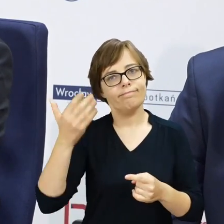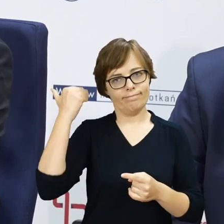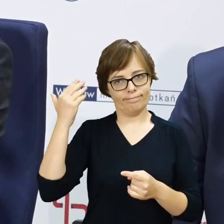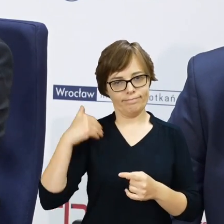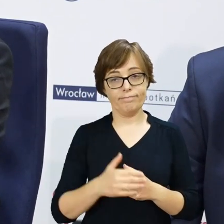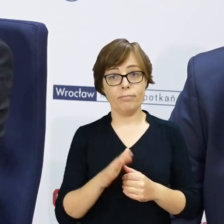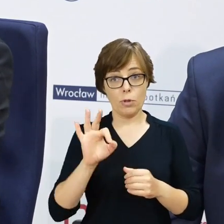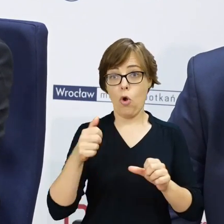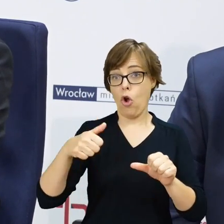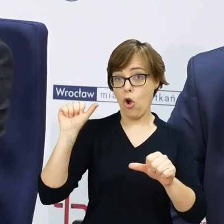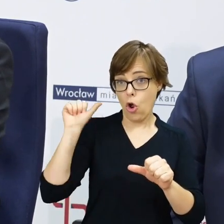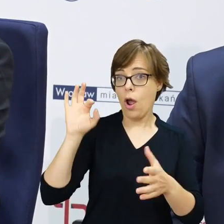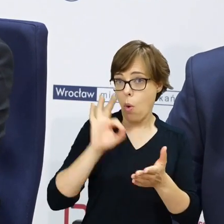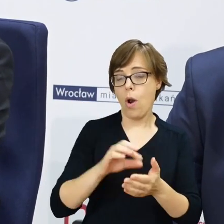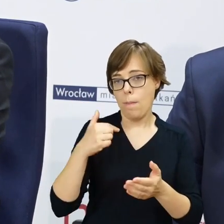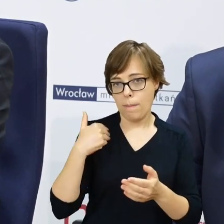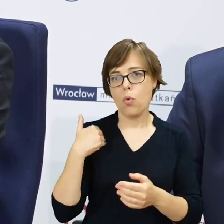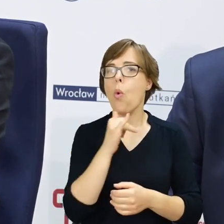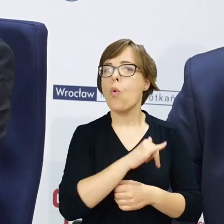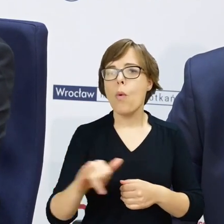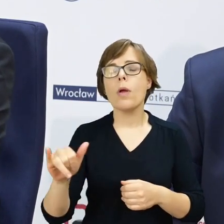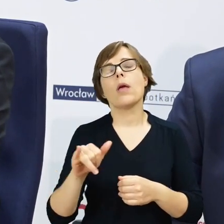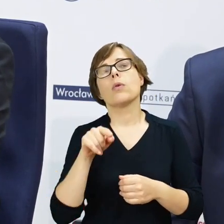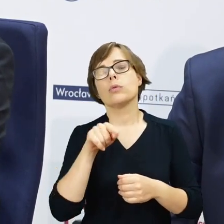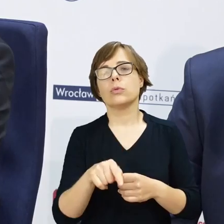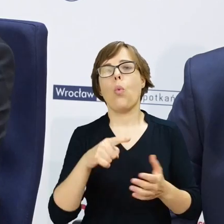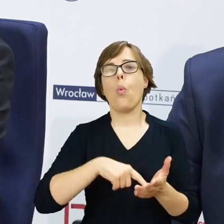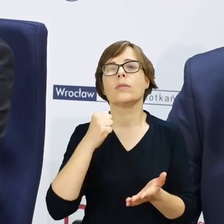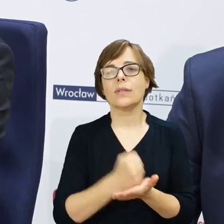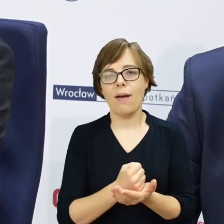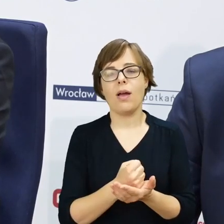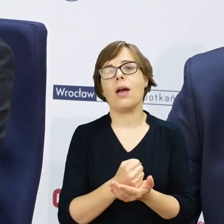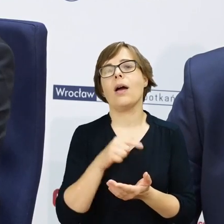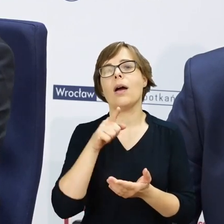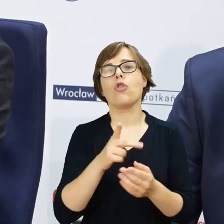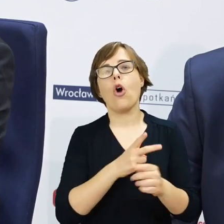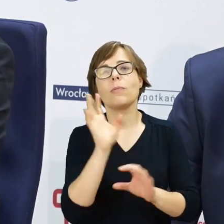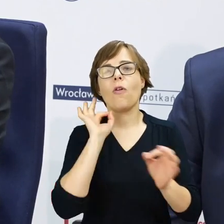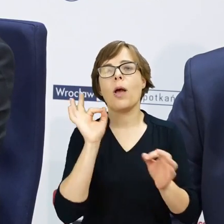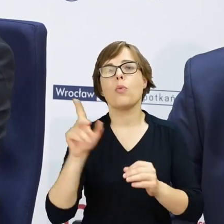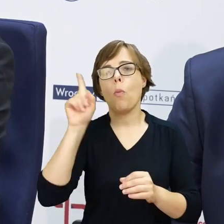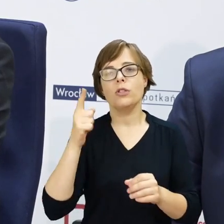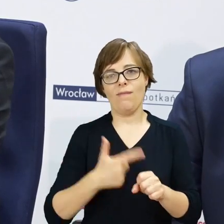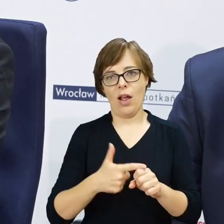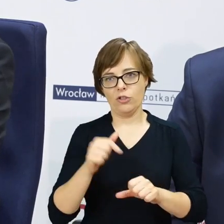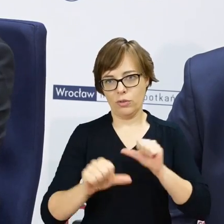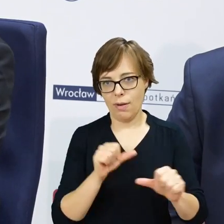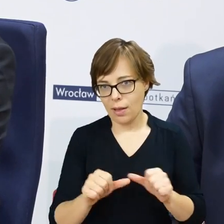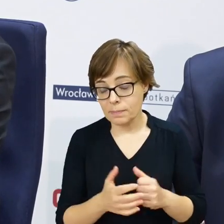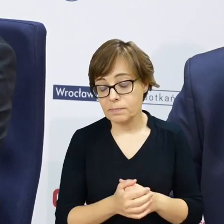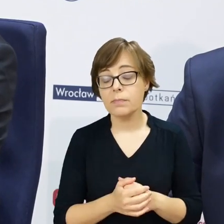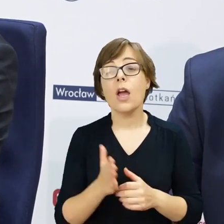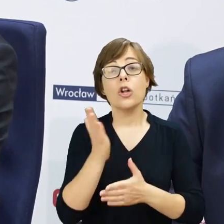tą rocznicę ustawy o dostępie do informacji publicznej. Minęło to 20 lat. Część osób okrzyknęła ten